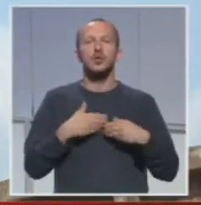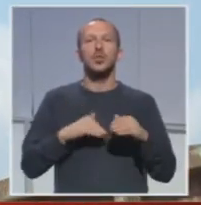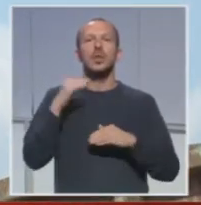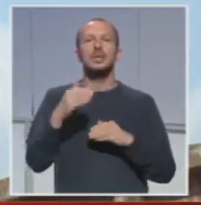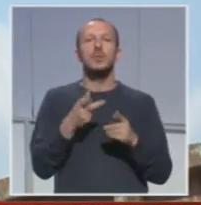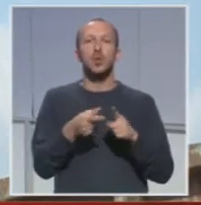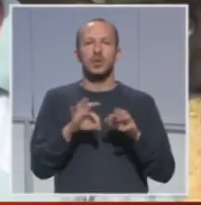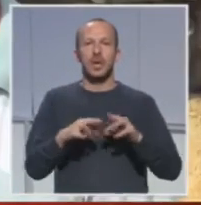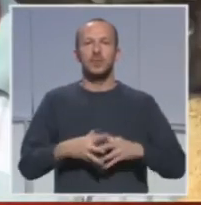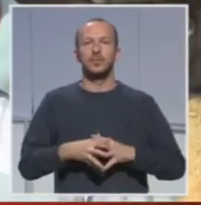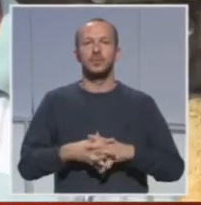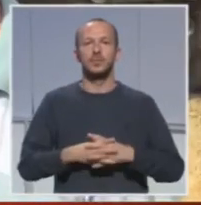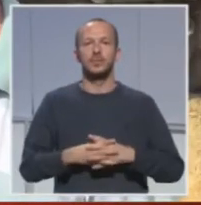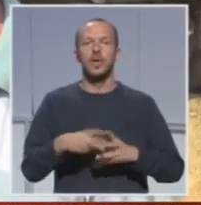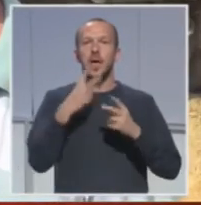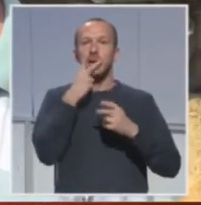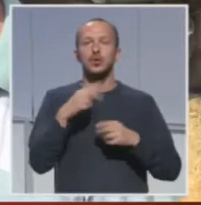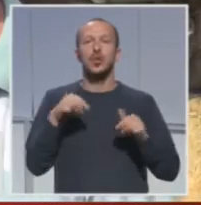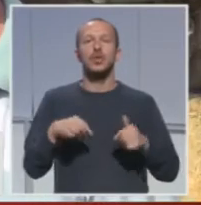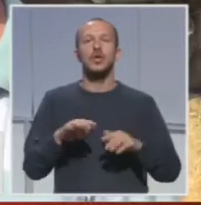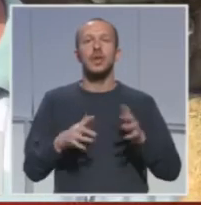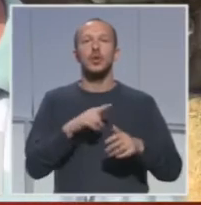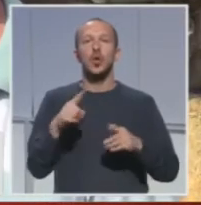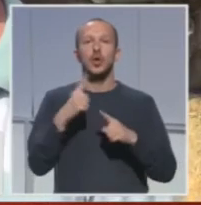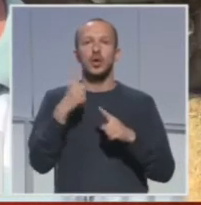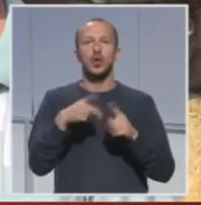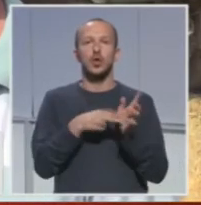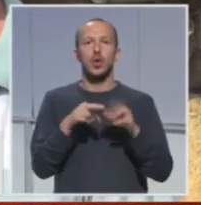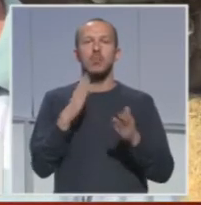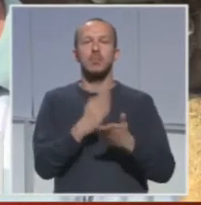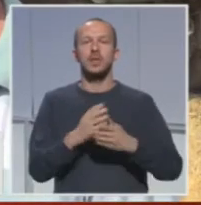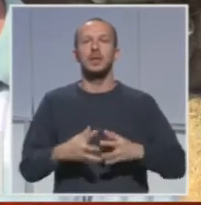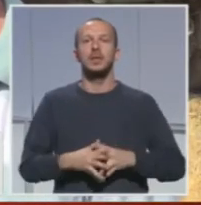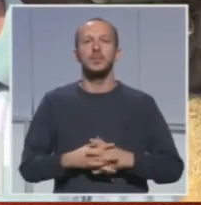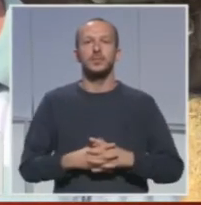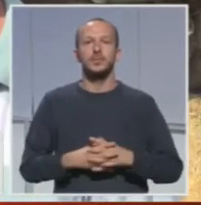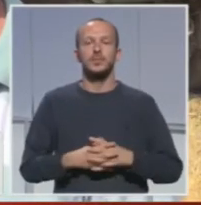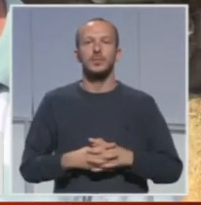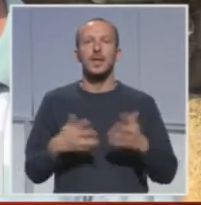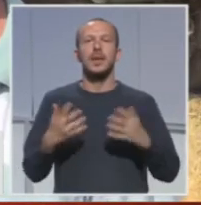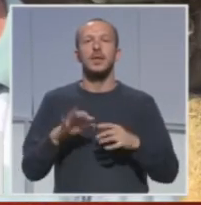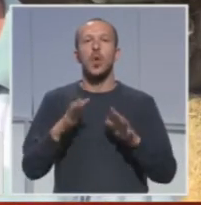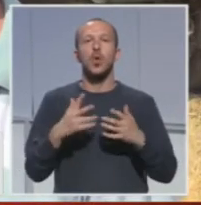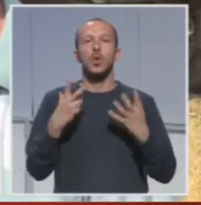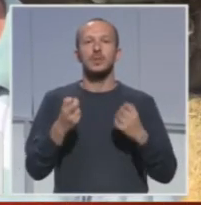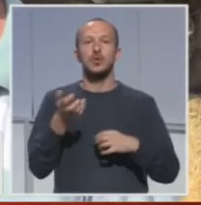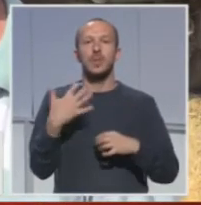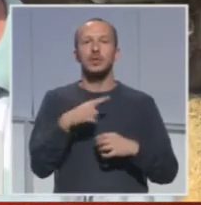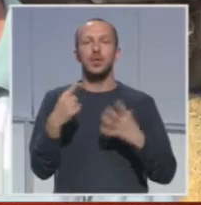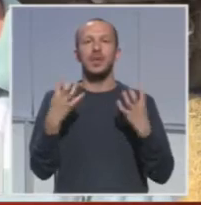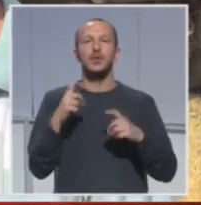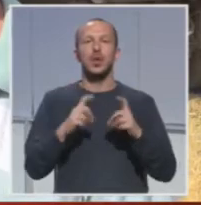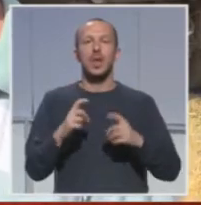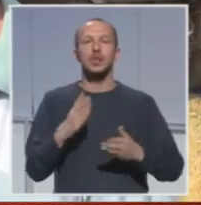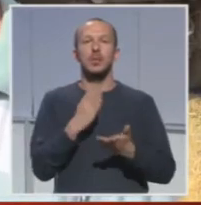iznad prosječnih. Gledajući ovdje će negdje do tone biti to, negdje oko 850-900